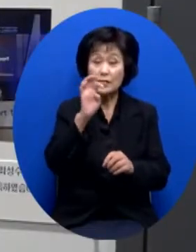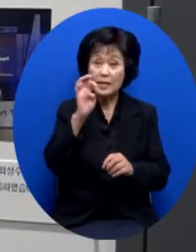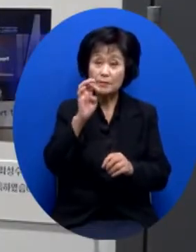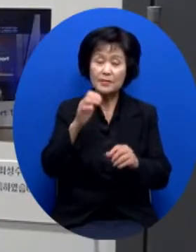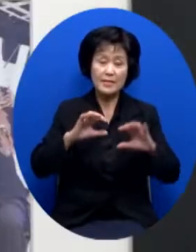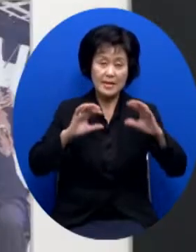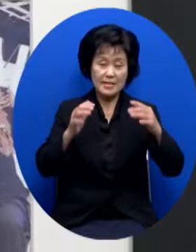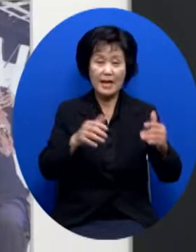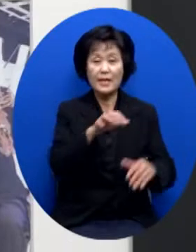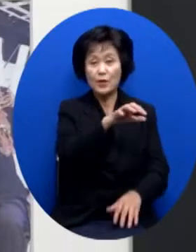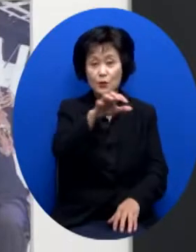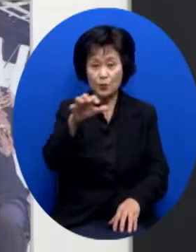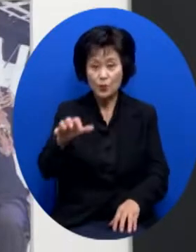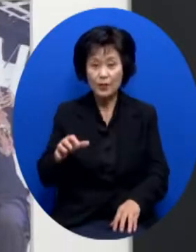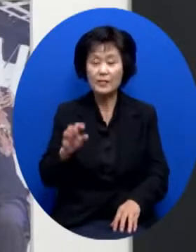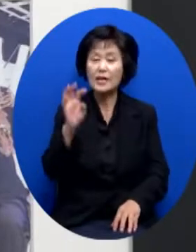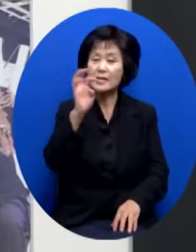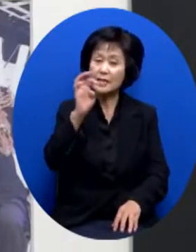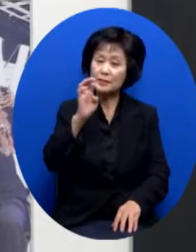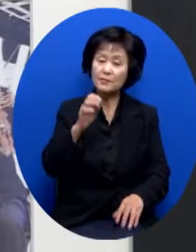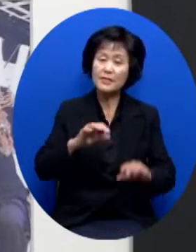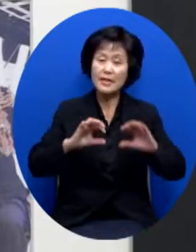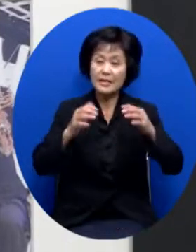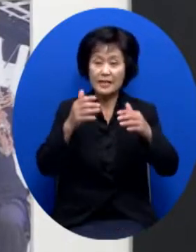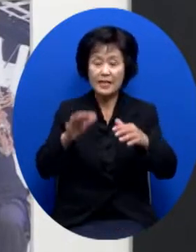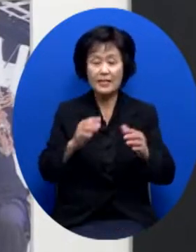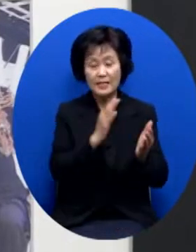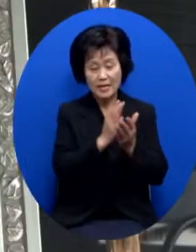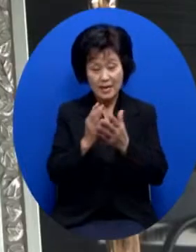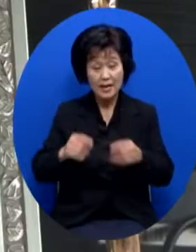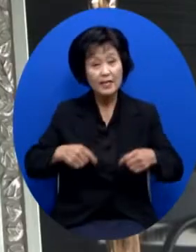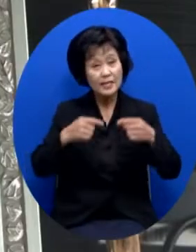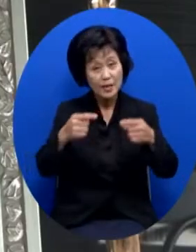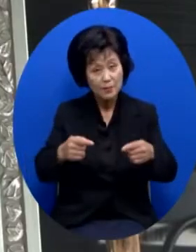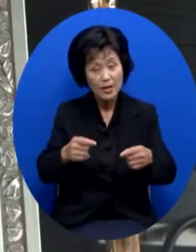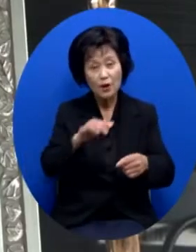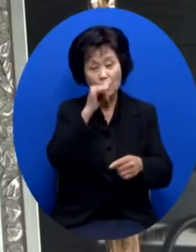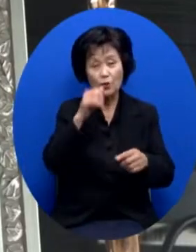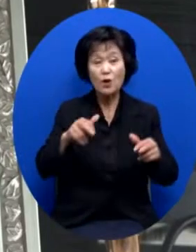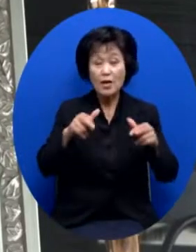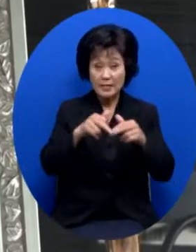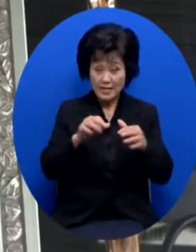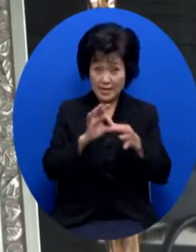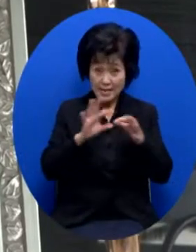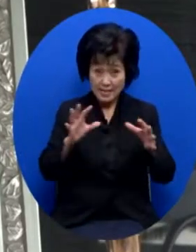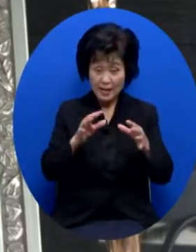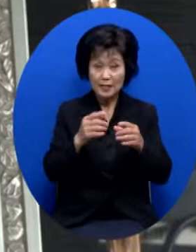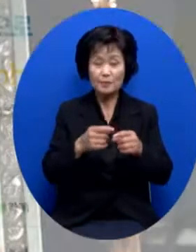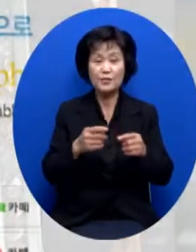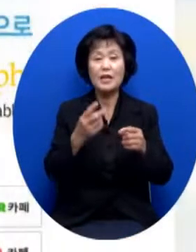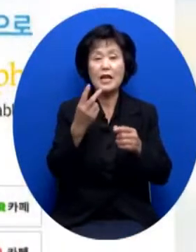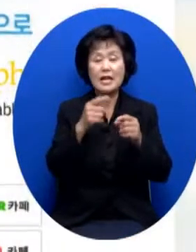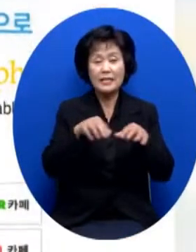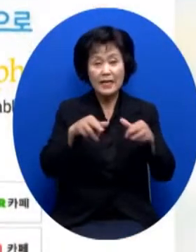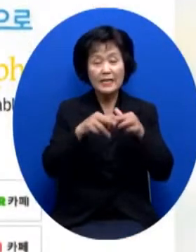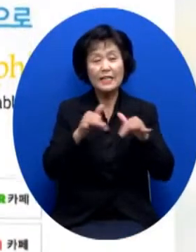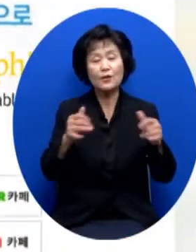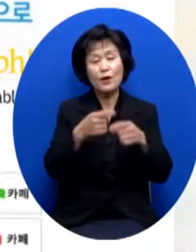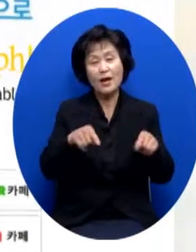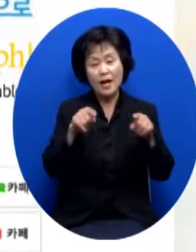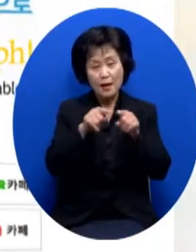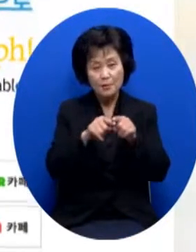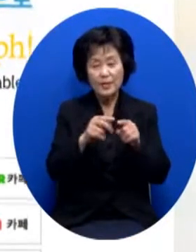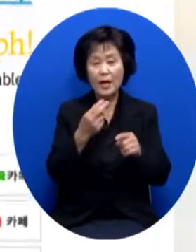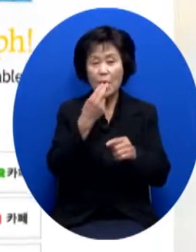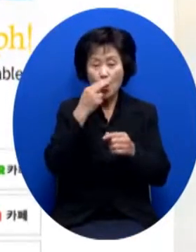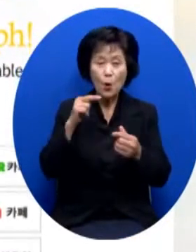나라에서 약 4천 명의 휠체어 사용자와 1,500 명의 비장애인이 파트너십을 이루며 다양한 참여 방식으로